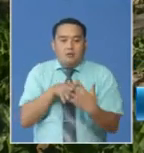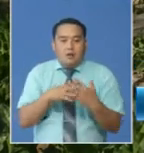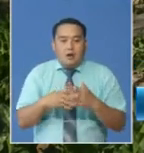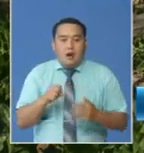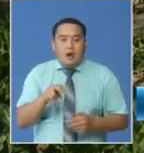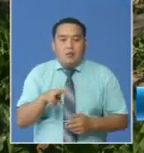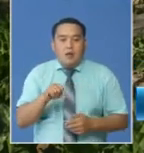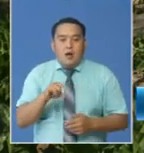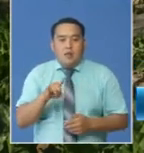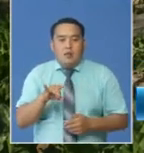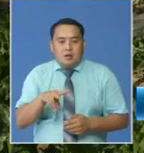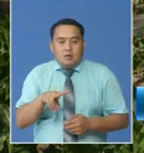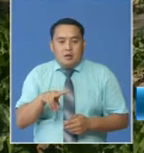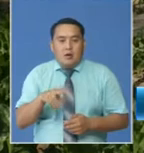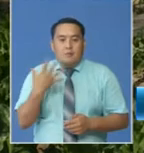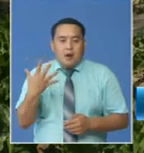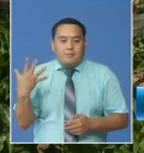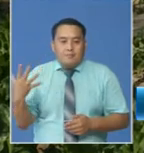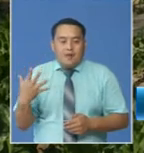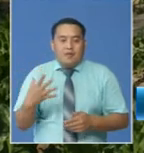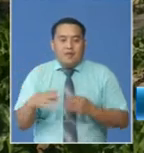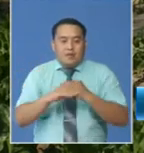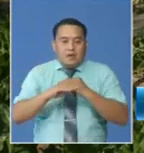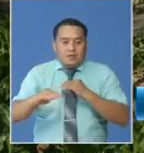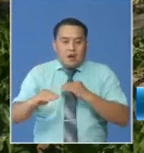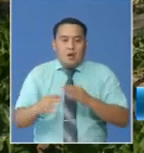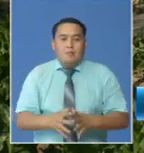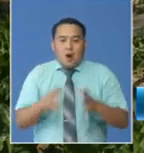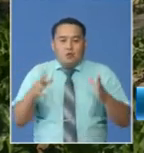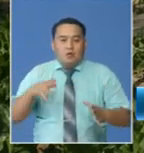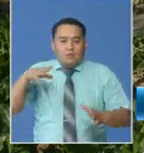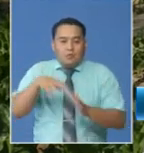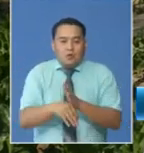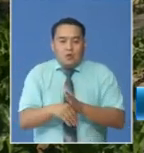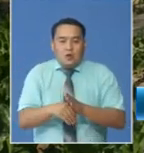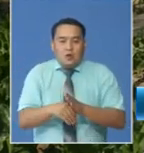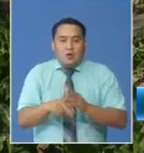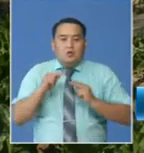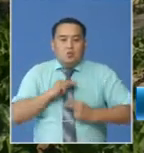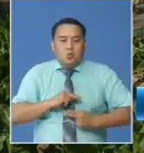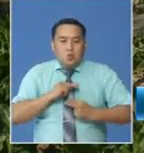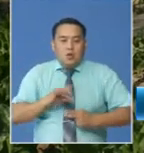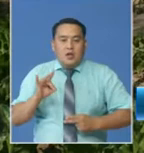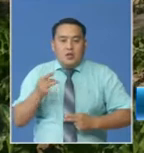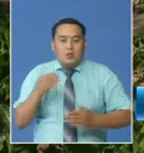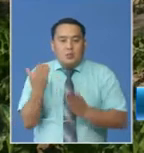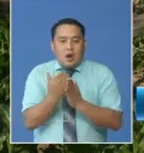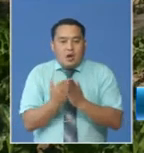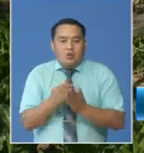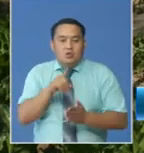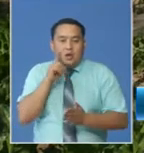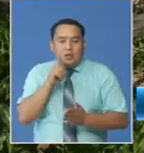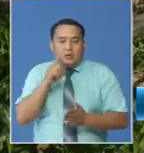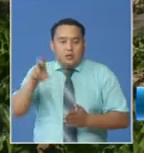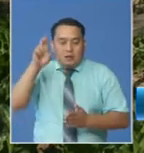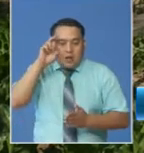и Алмала, которые также взяли по 5 гектаров под сахарную свеклу. Большой вклад в общее дело вносят и труженики республиканской программы «Жасыл-Ел»,